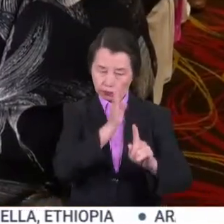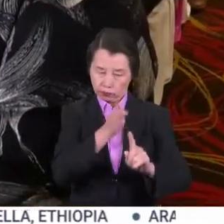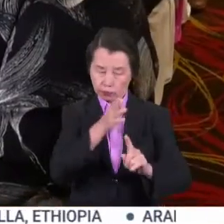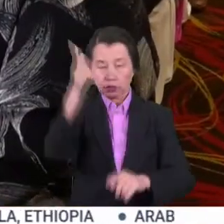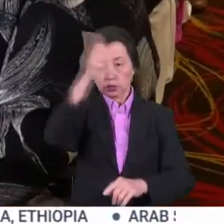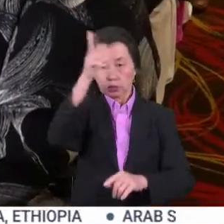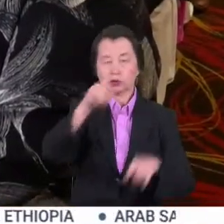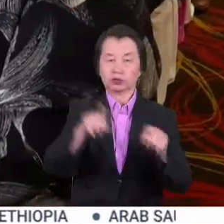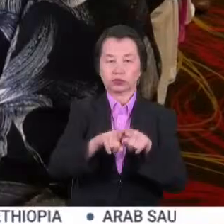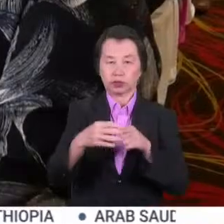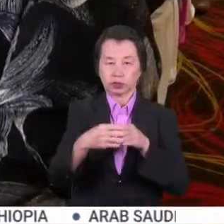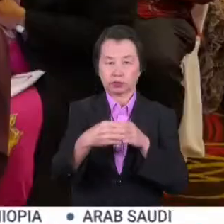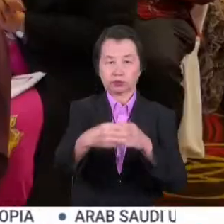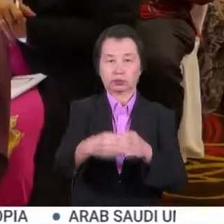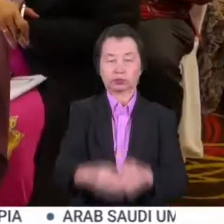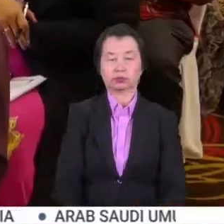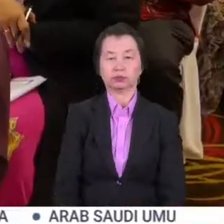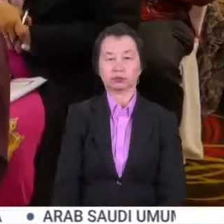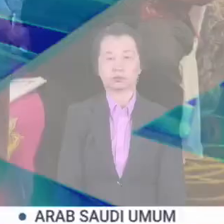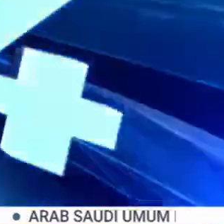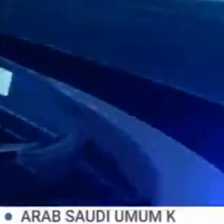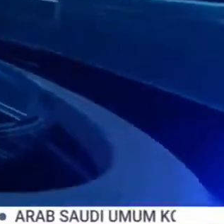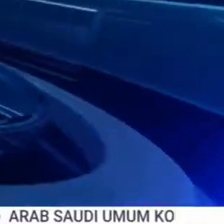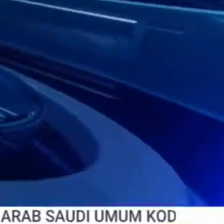kerajaan sebagai panduan.